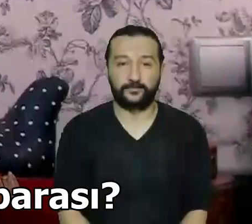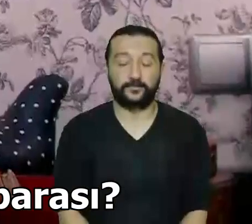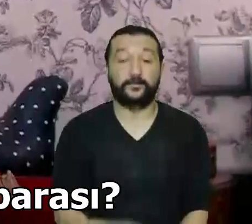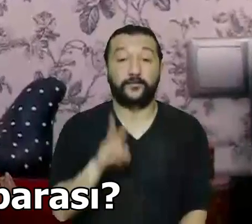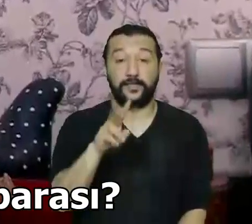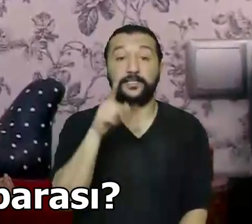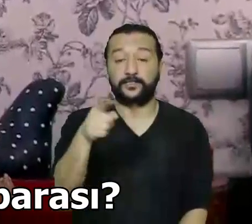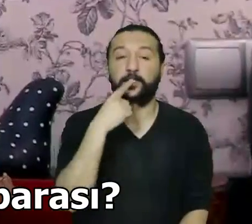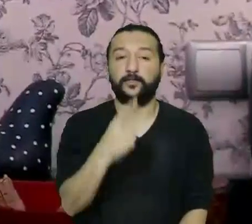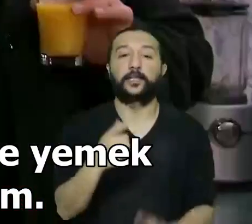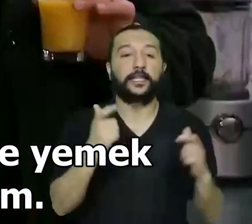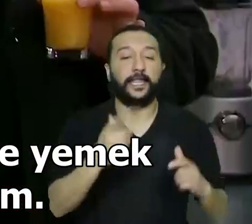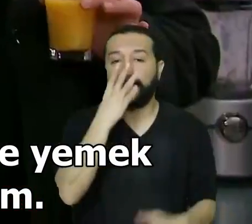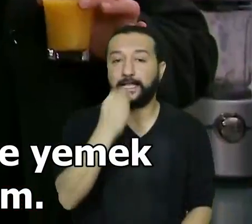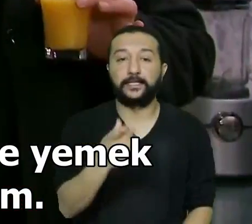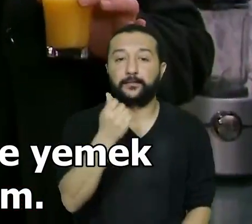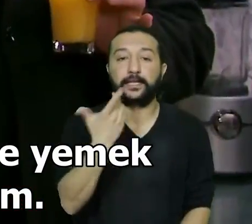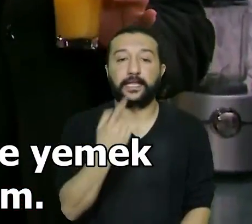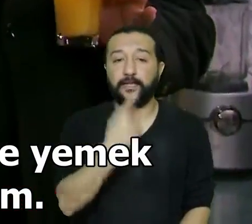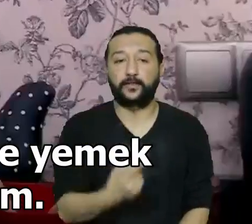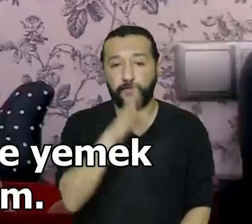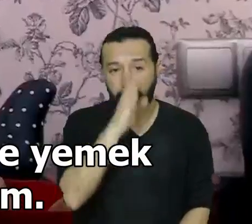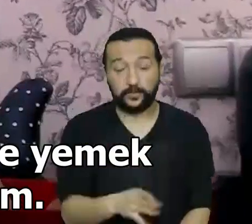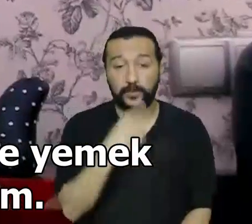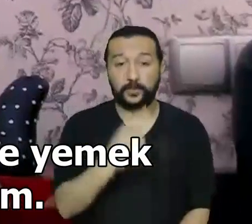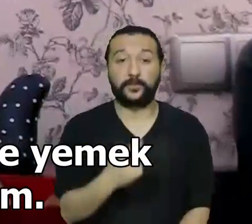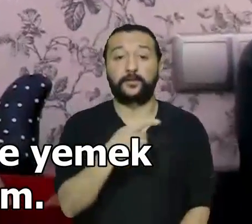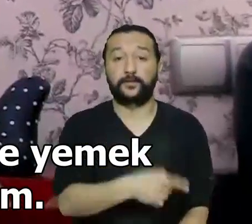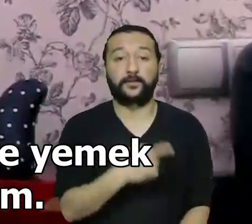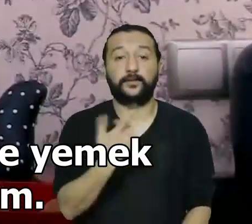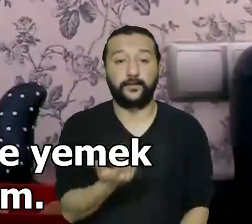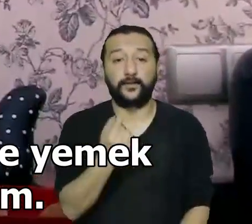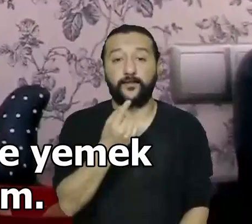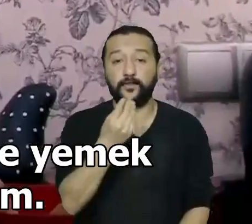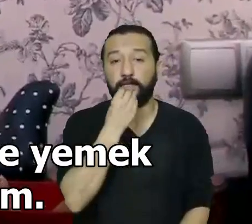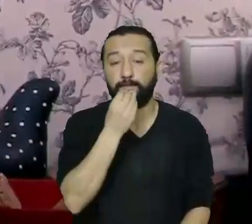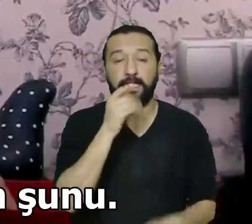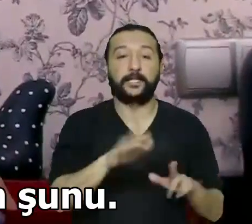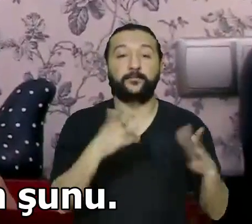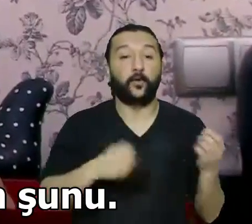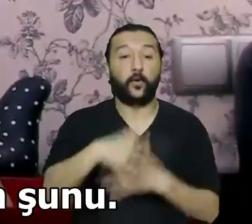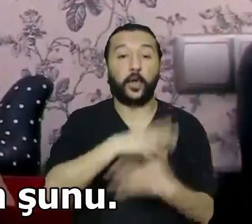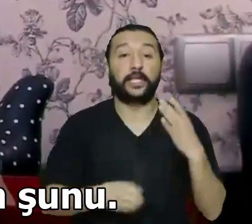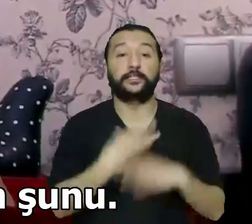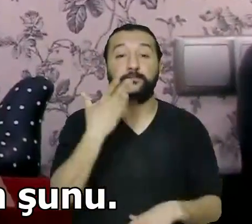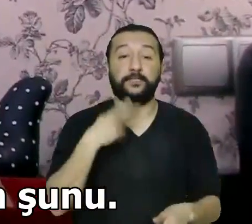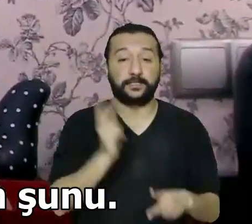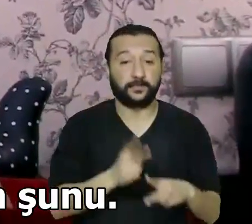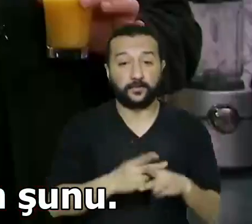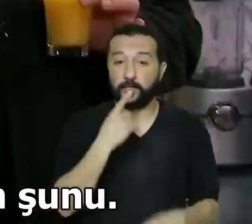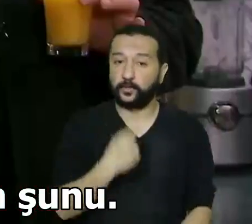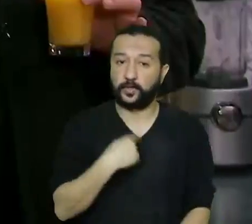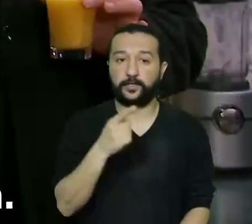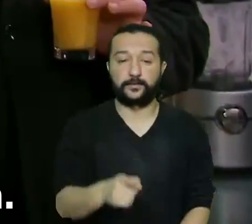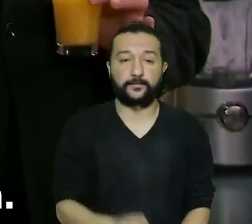Neyse, söylesene ne dedin, ne para. Bak çok ciddi söyleyeyim. Fasulye yemek nasip olmasın olay çıkarttım. Bak bir an önce söyle diyorum